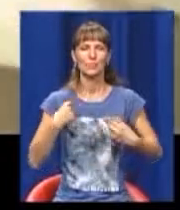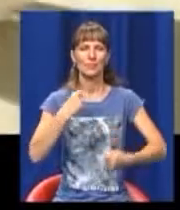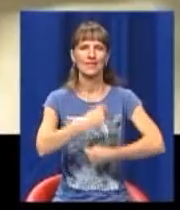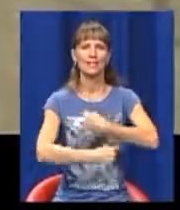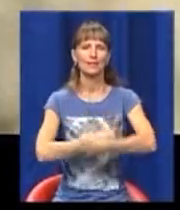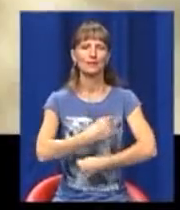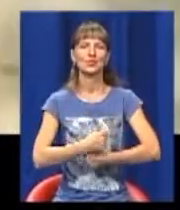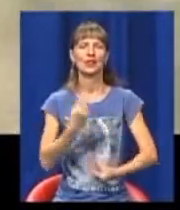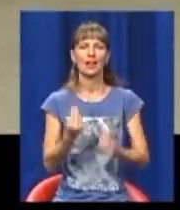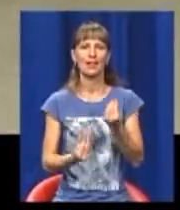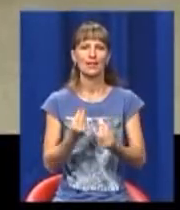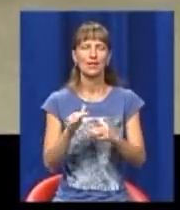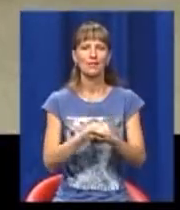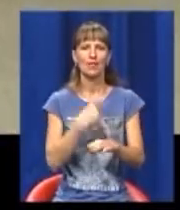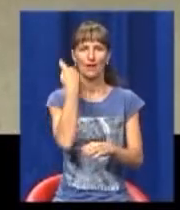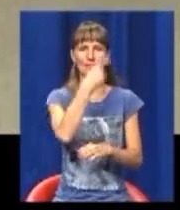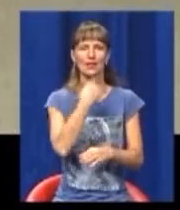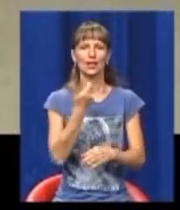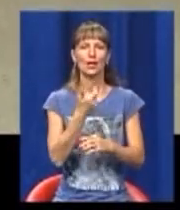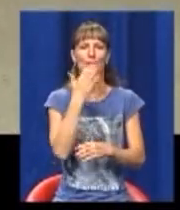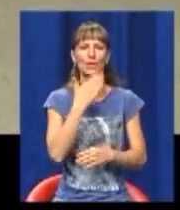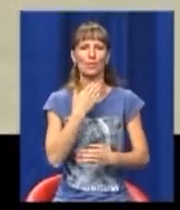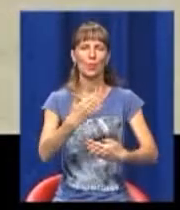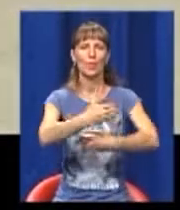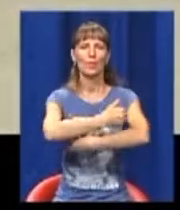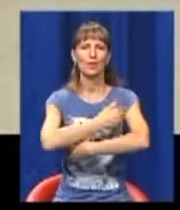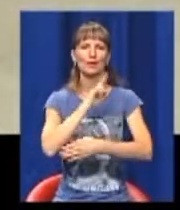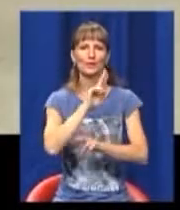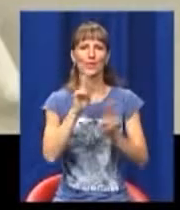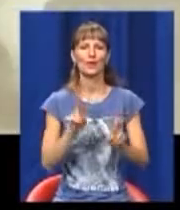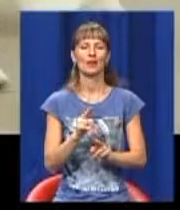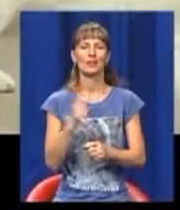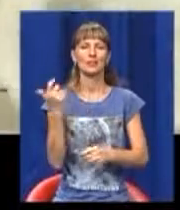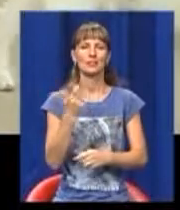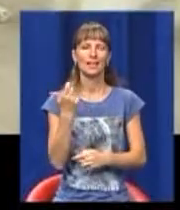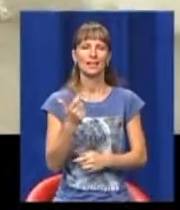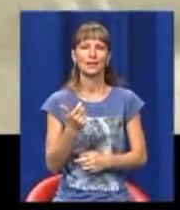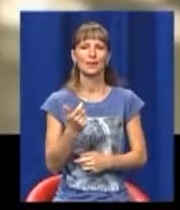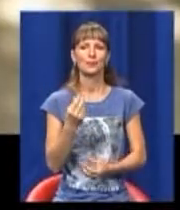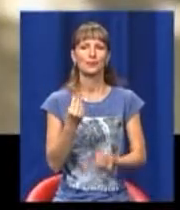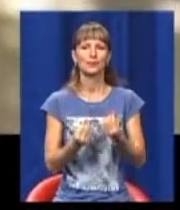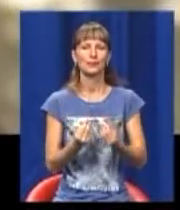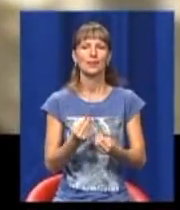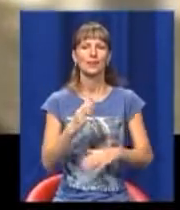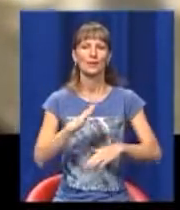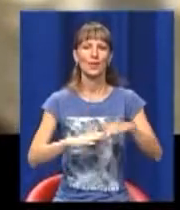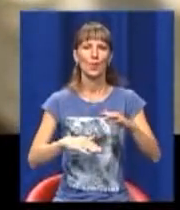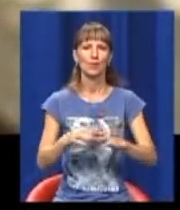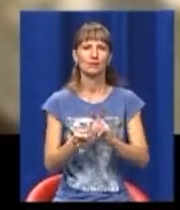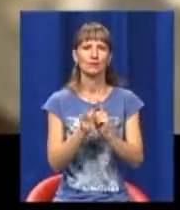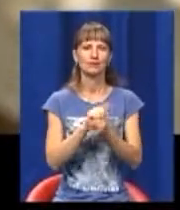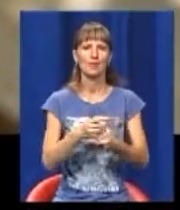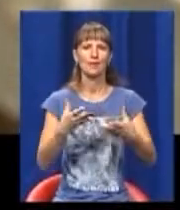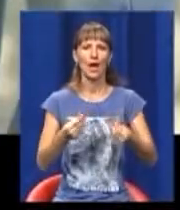Дуже грайливі та велелюбні. Люблять обіймати і цілувати господаря. Носяться по двору, як заведені. В руках перетворюються в